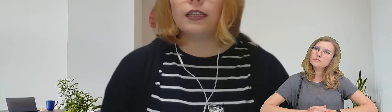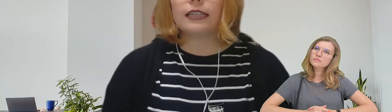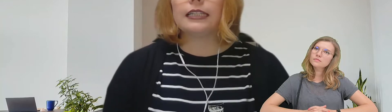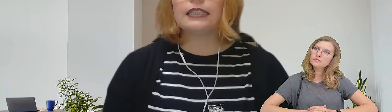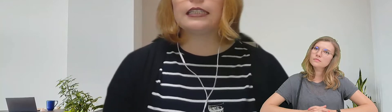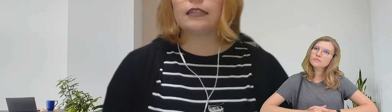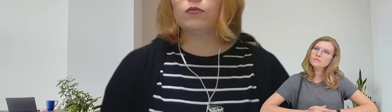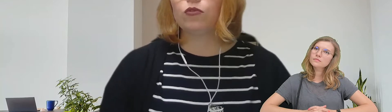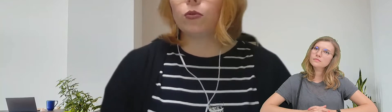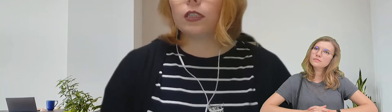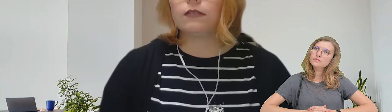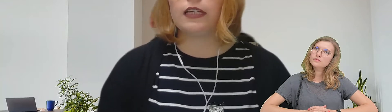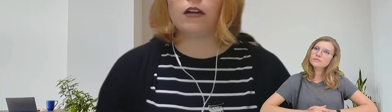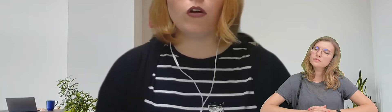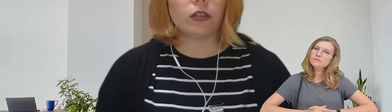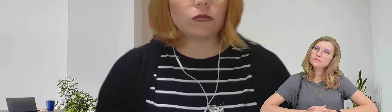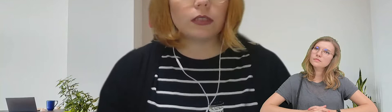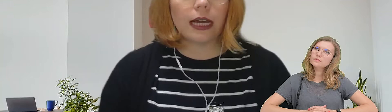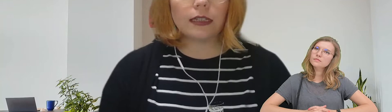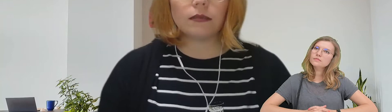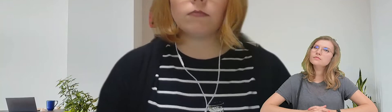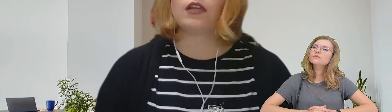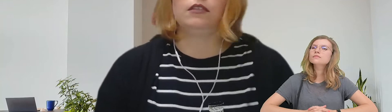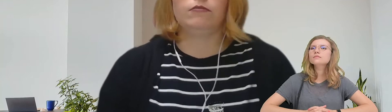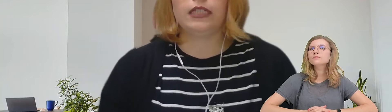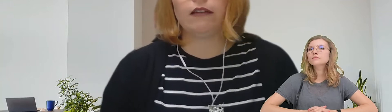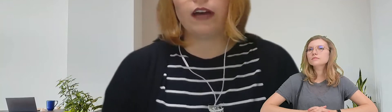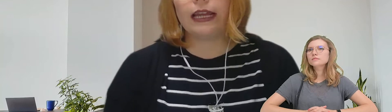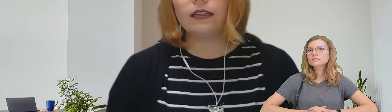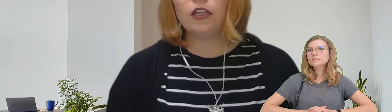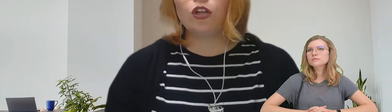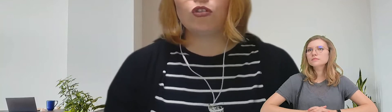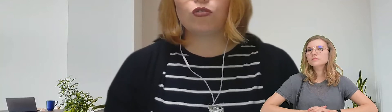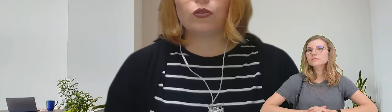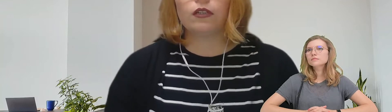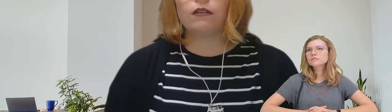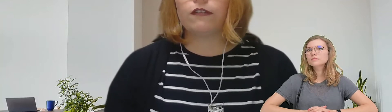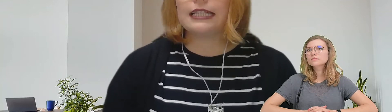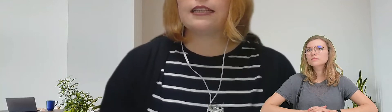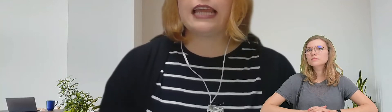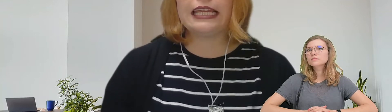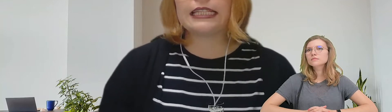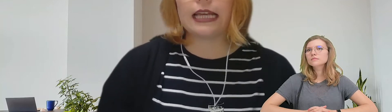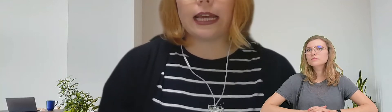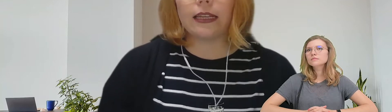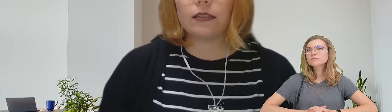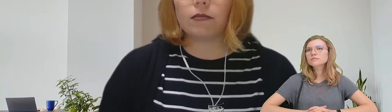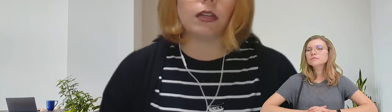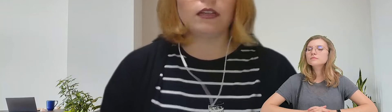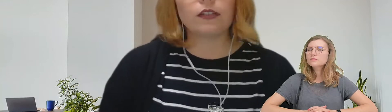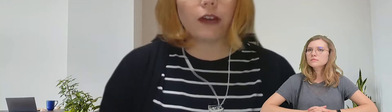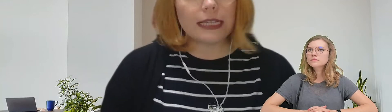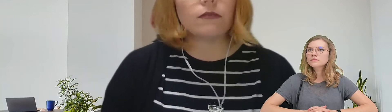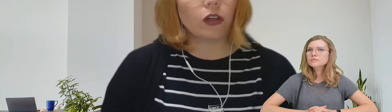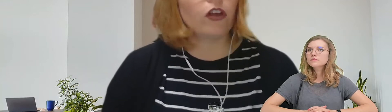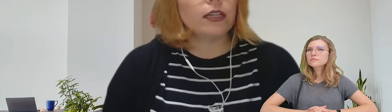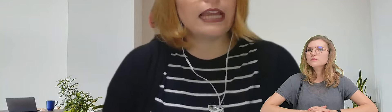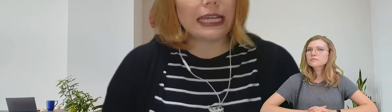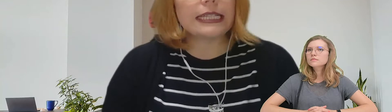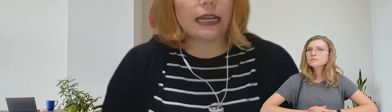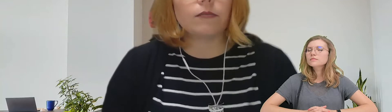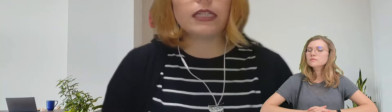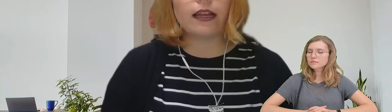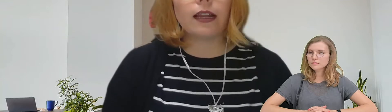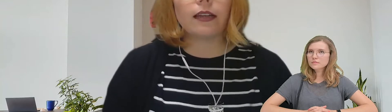anschaut, dann ist es eben so, dass wir heutzutage, also mittlerweile, schon fast in Echtzeit, oder nicht fast, wir können